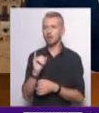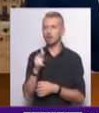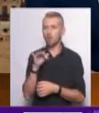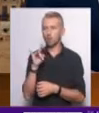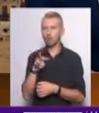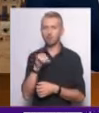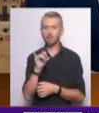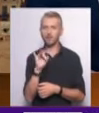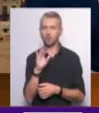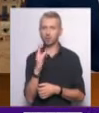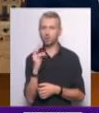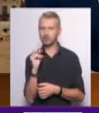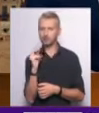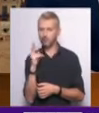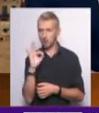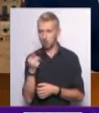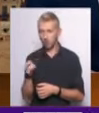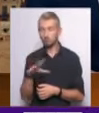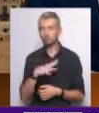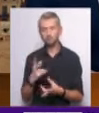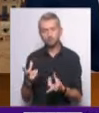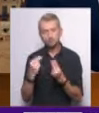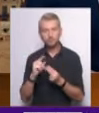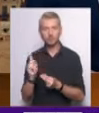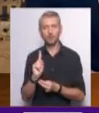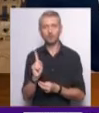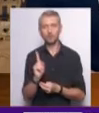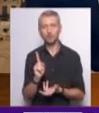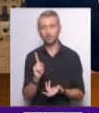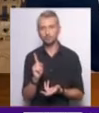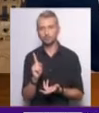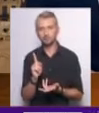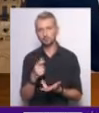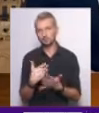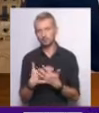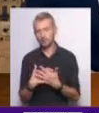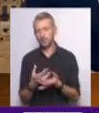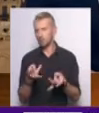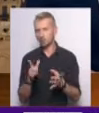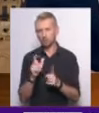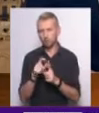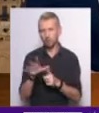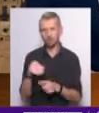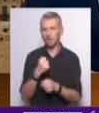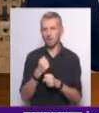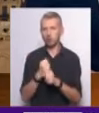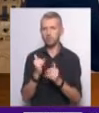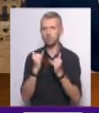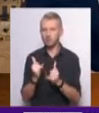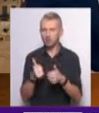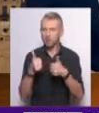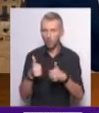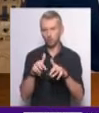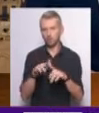прямому ефірі. І він запевнив нас, що, так би мовити, простими словами, все це робиться для благого діла, щоб